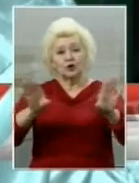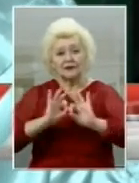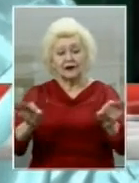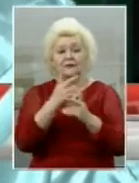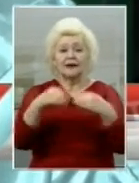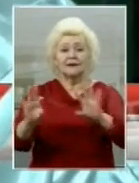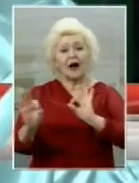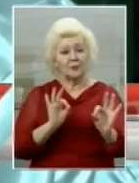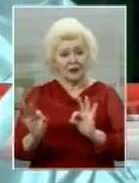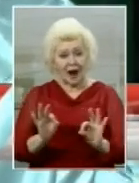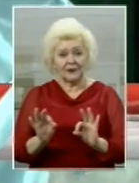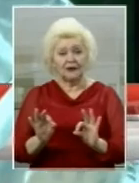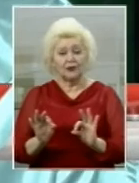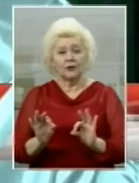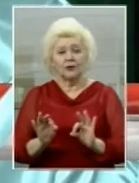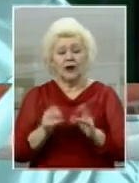як правильно